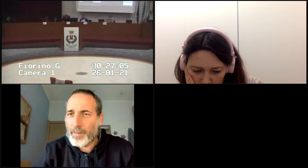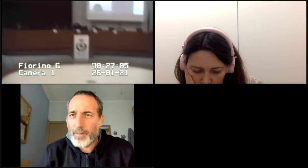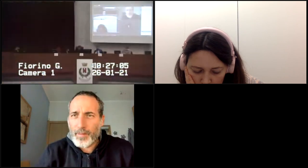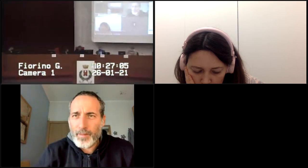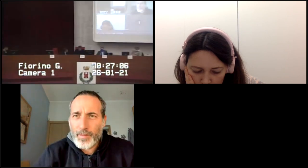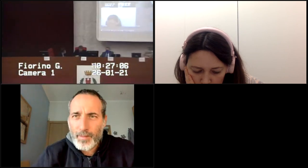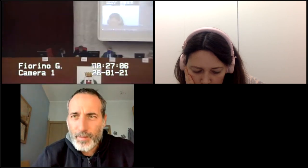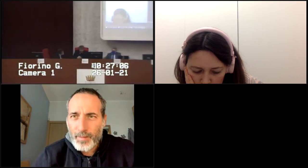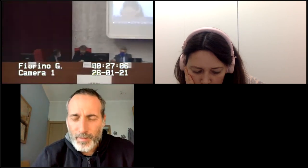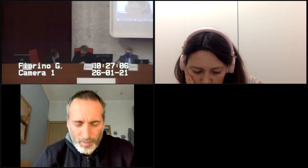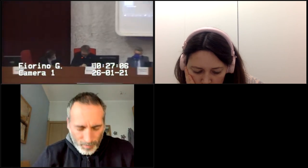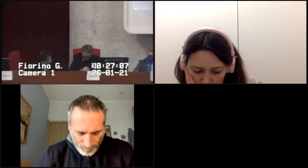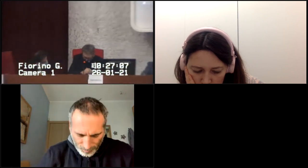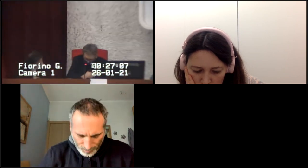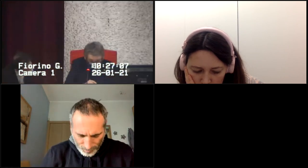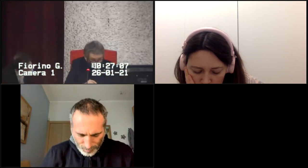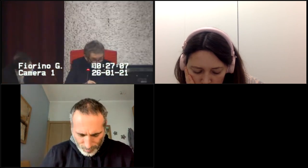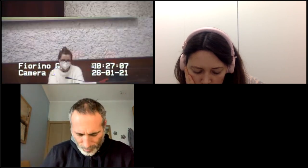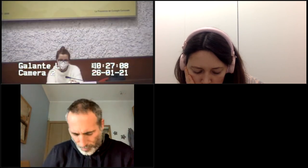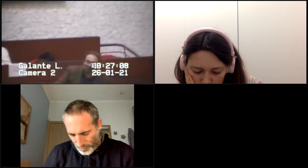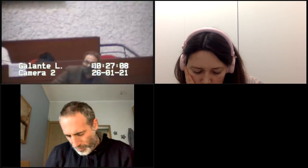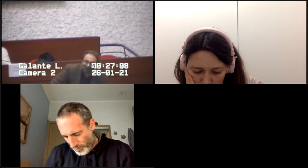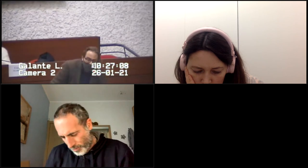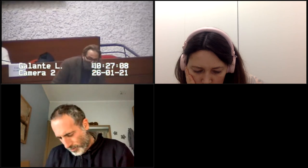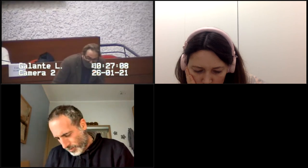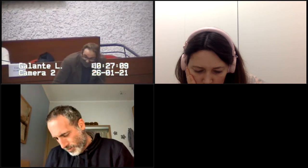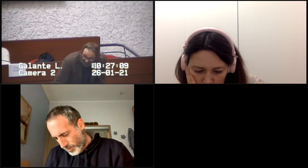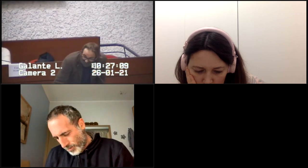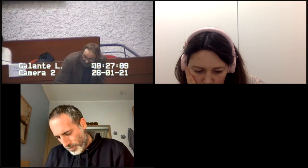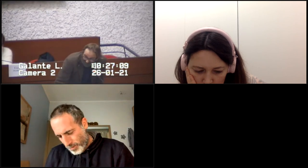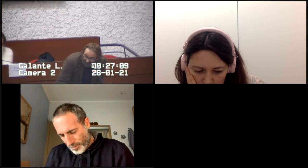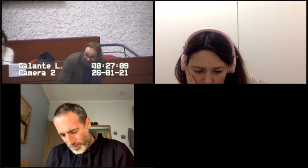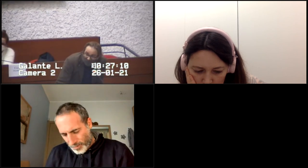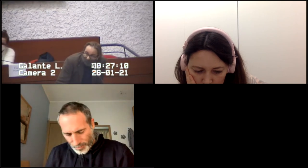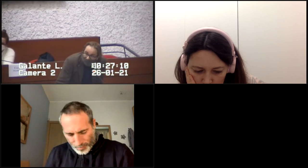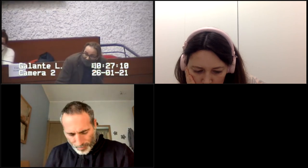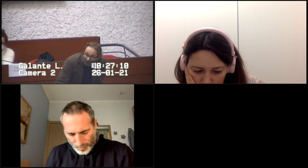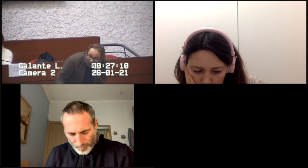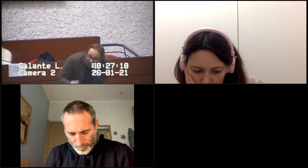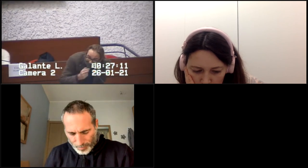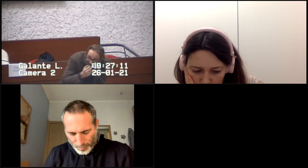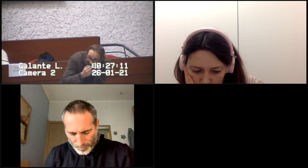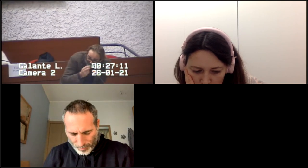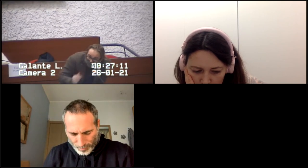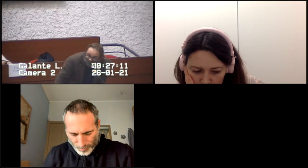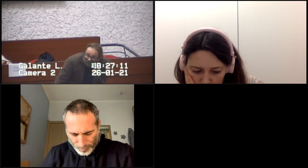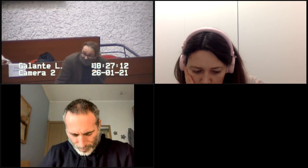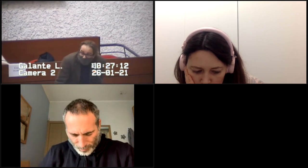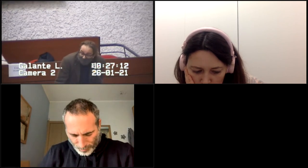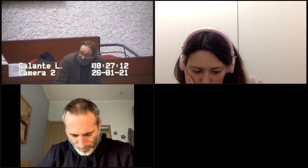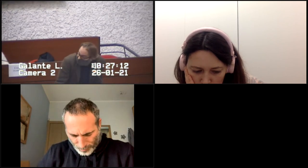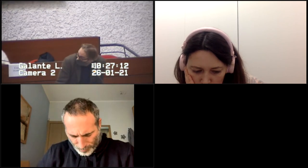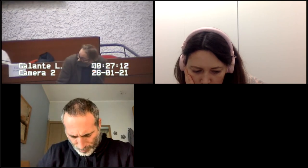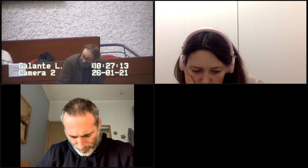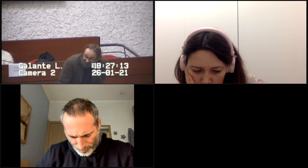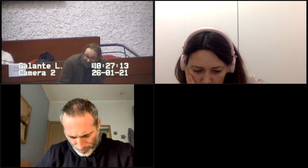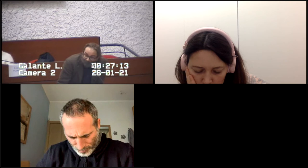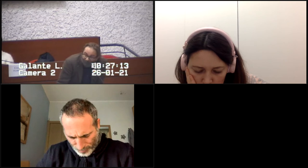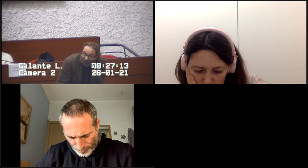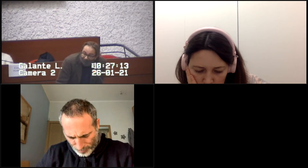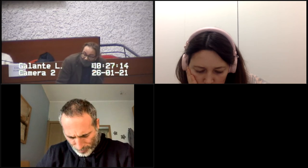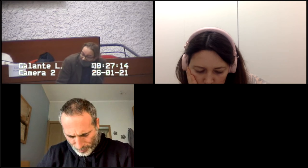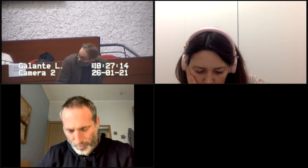Grazie consigliere Flori. Movimento 5 Stelle, consigliere Galante. Grazie Presidente, anch'io sono d'accordo con quanto detto dai consiglieri, la